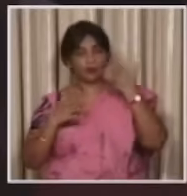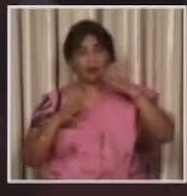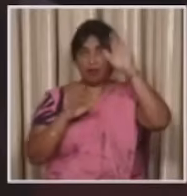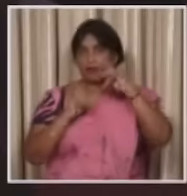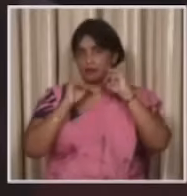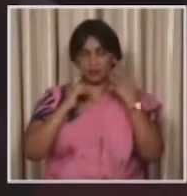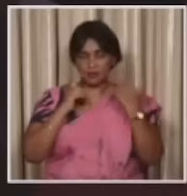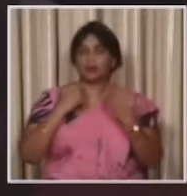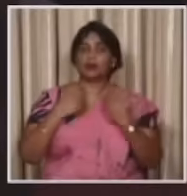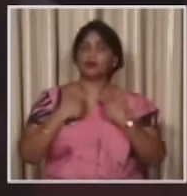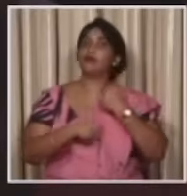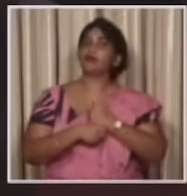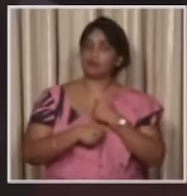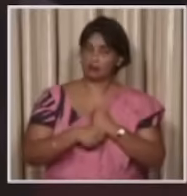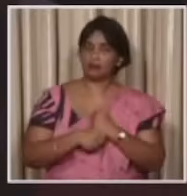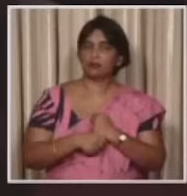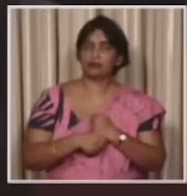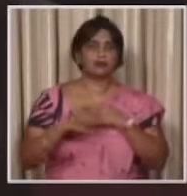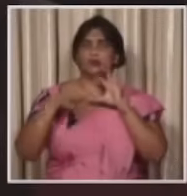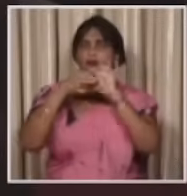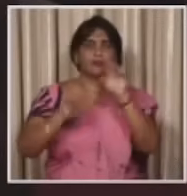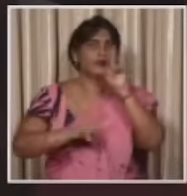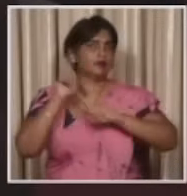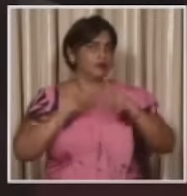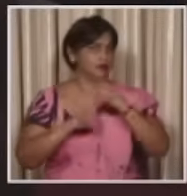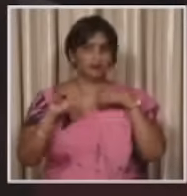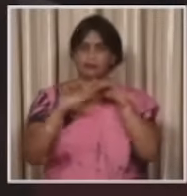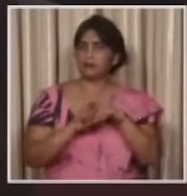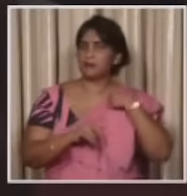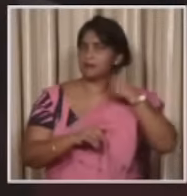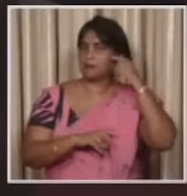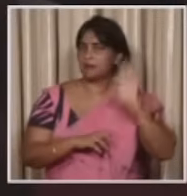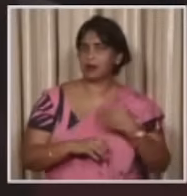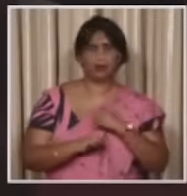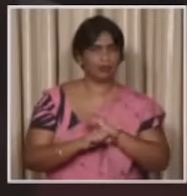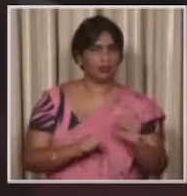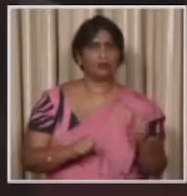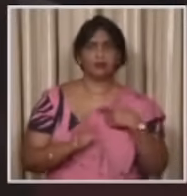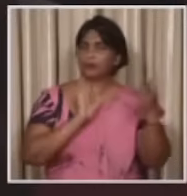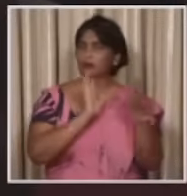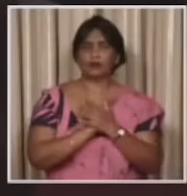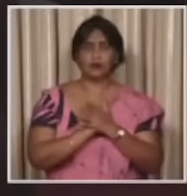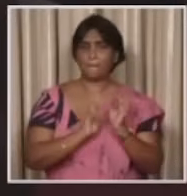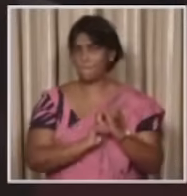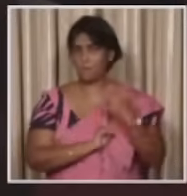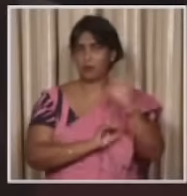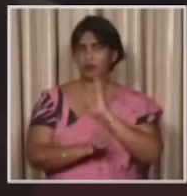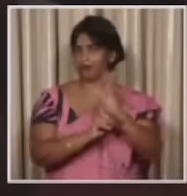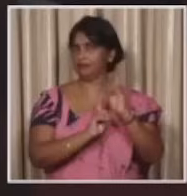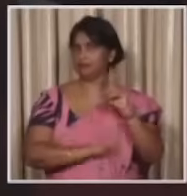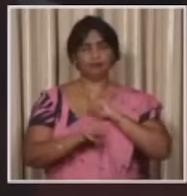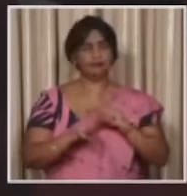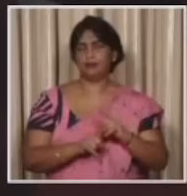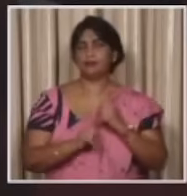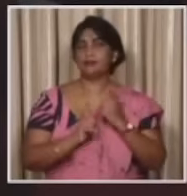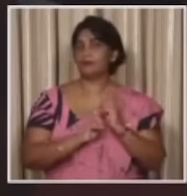මම දන්නේ නැහැ. අපේ ආණ්ඩුව නම් එහෙම කිසිම සාකච්ඡාවක් කරලත් නැහැ, කරන්න බලාපොරොත්තුකුත් නැහැ. කාත් එක්කවත් එහෙම පෞද්ගලීකරණයට යන්න.